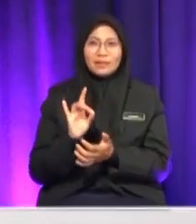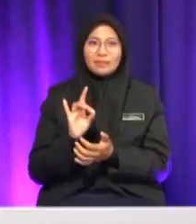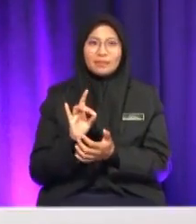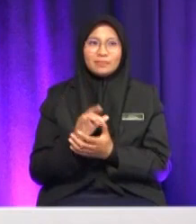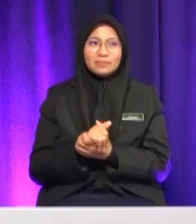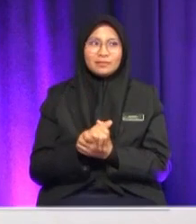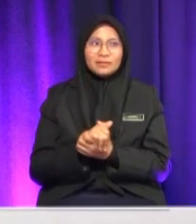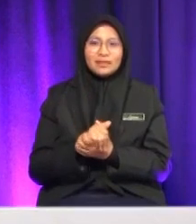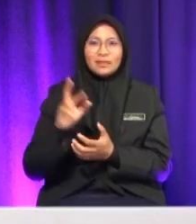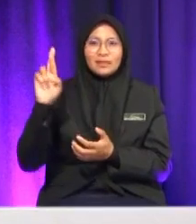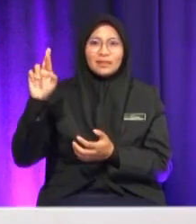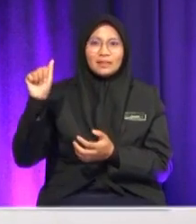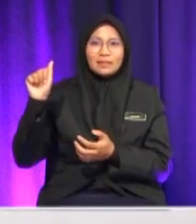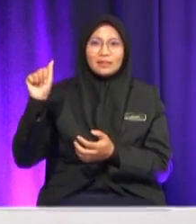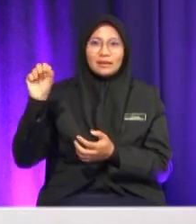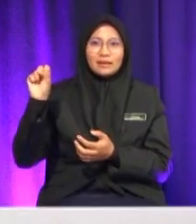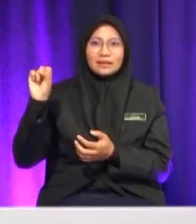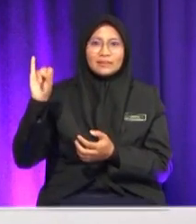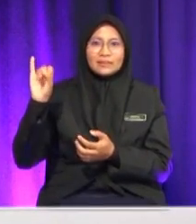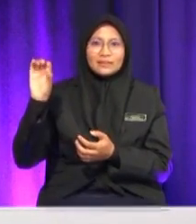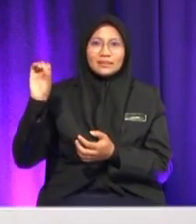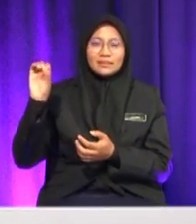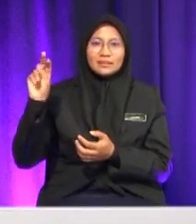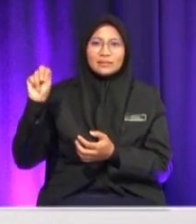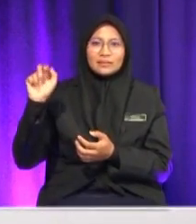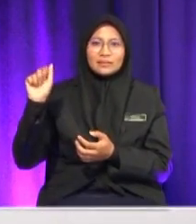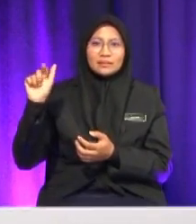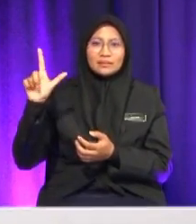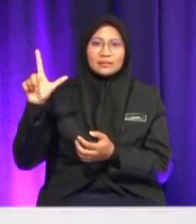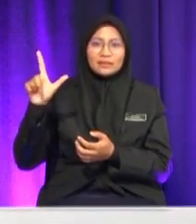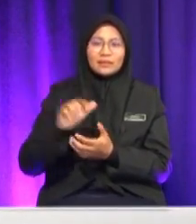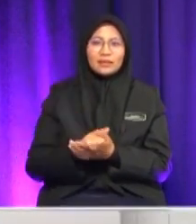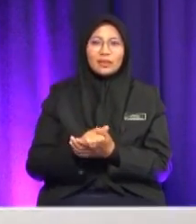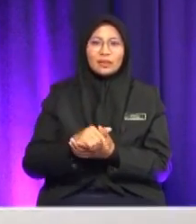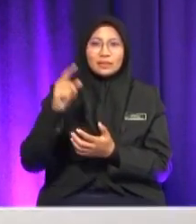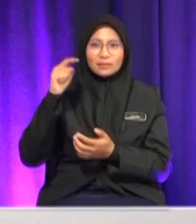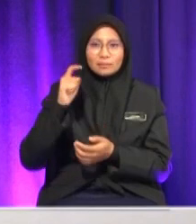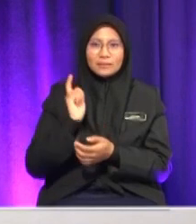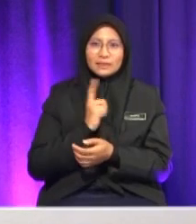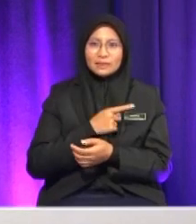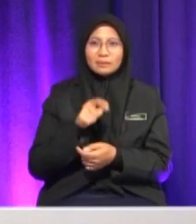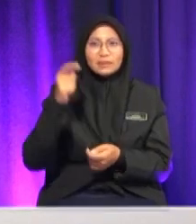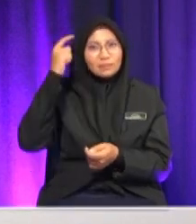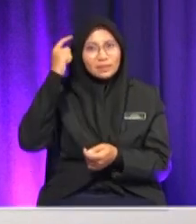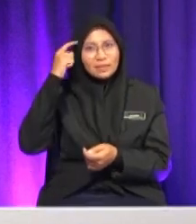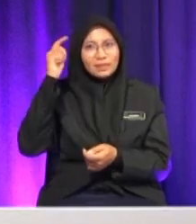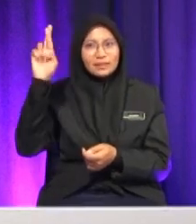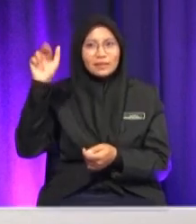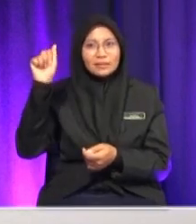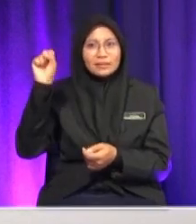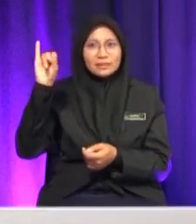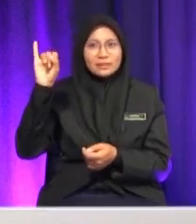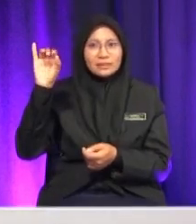pilih nilai rasional. So pertama kali kita kena berfikiran rasional untuk menentukan apa yang perlu dan apa yang hendak, bagaimana